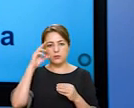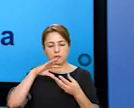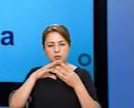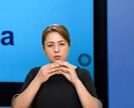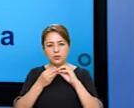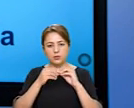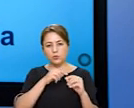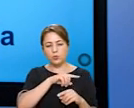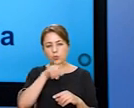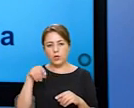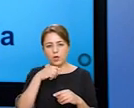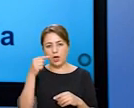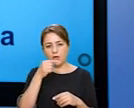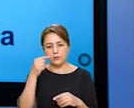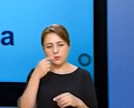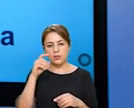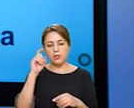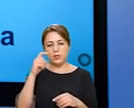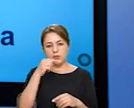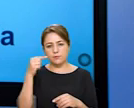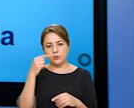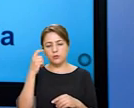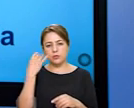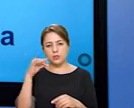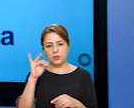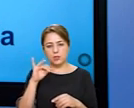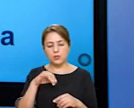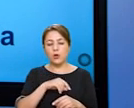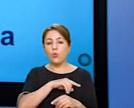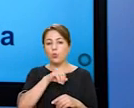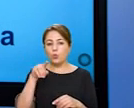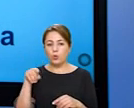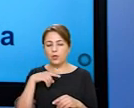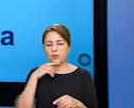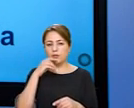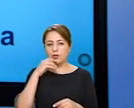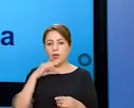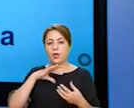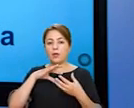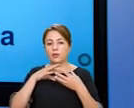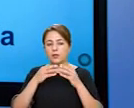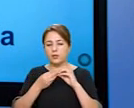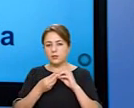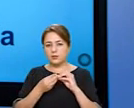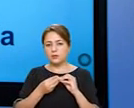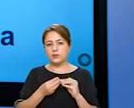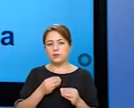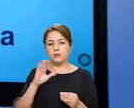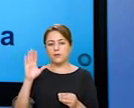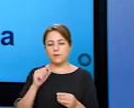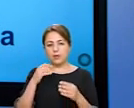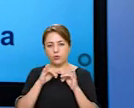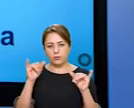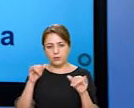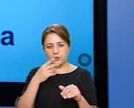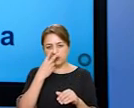va ular ayirmasi x minus y va o'shalarning yig'indi va ayirmaning ko'paytmasi quyidagi